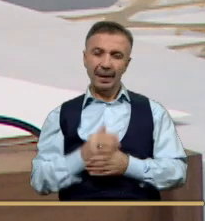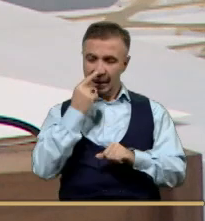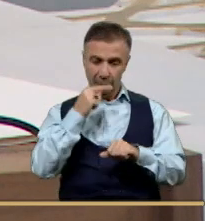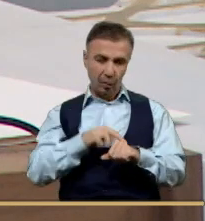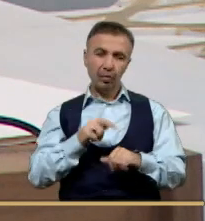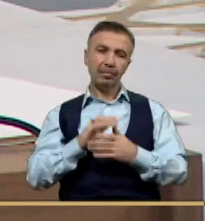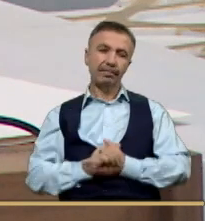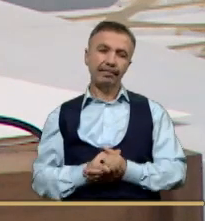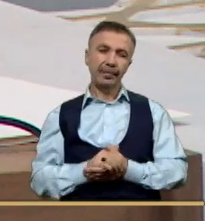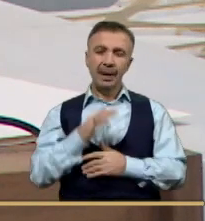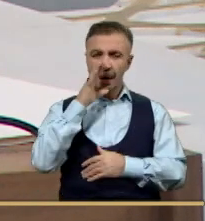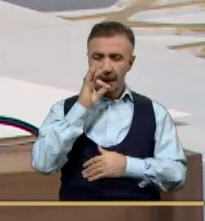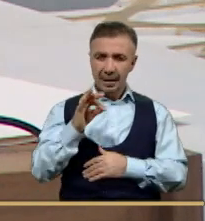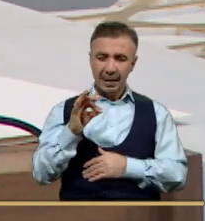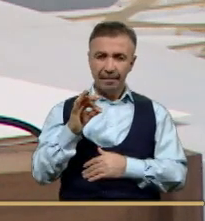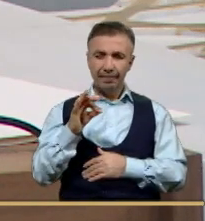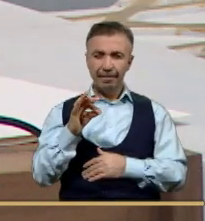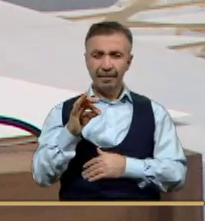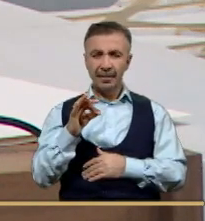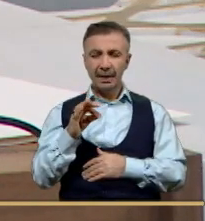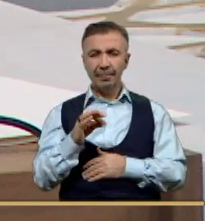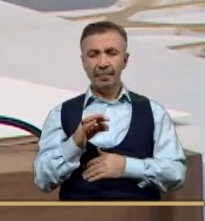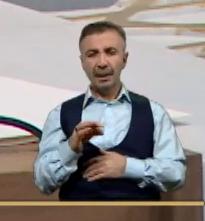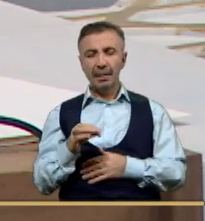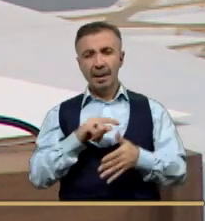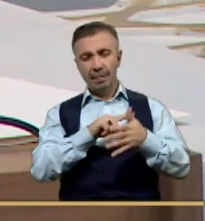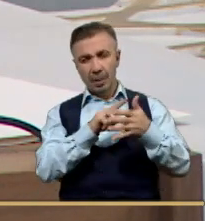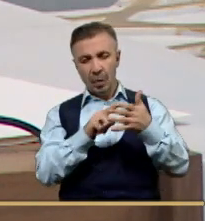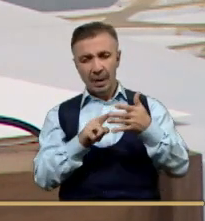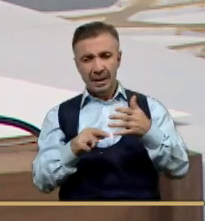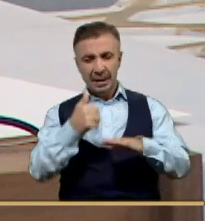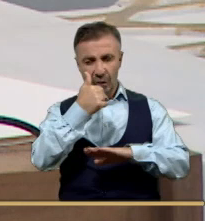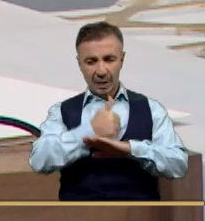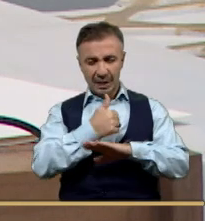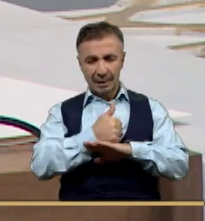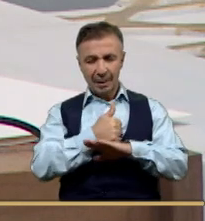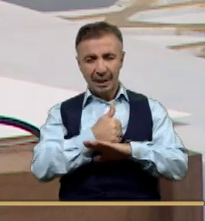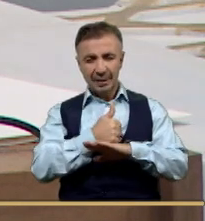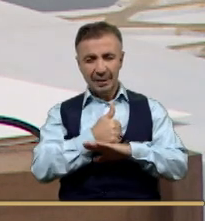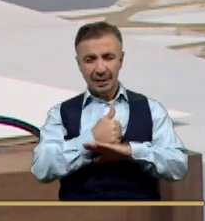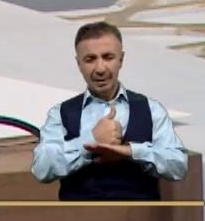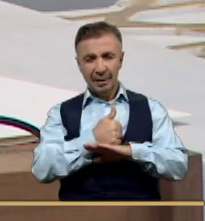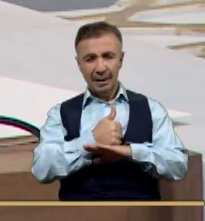kim yönetimi altındaki bir gayrimüslimi öldürürse